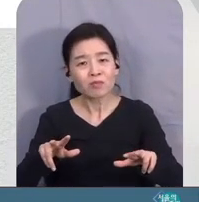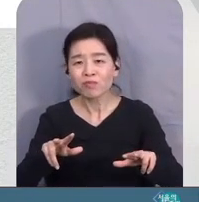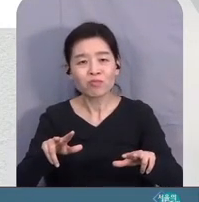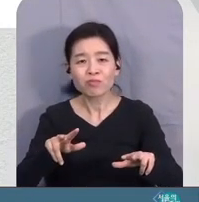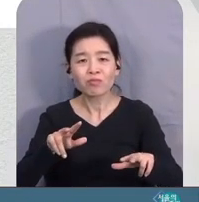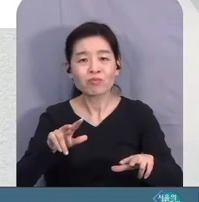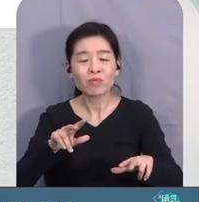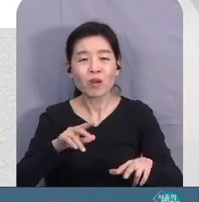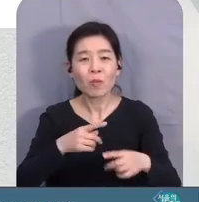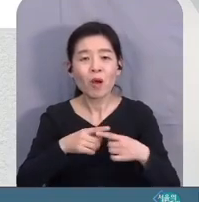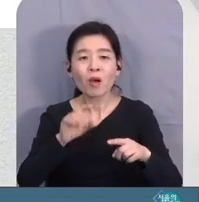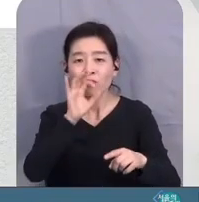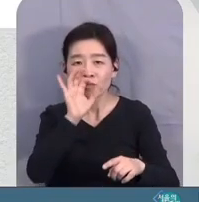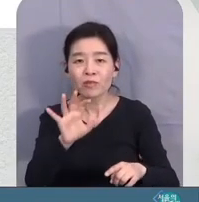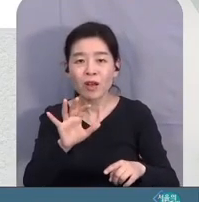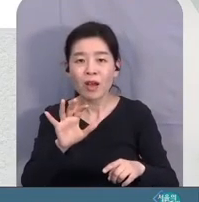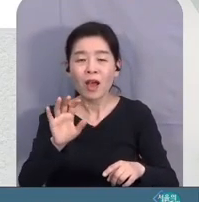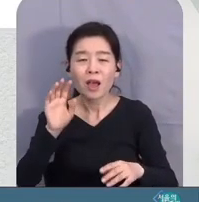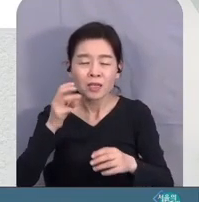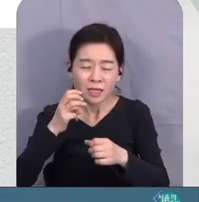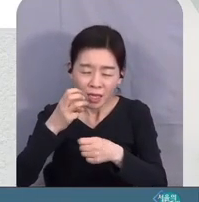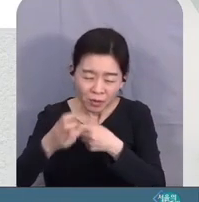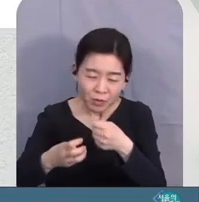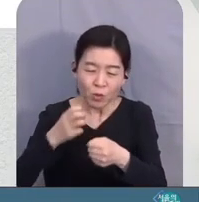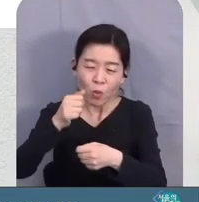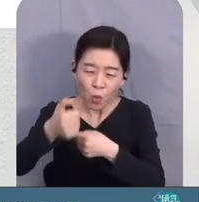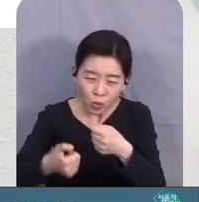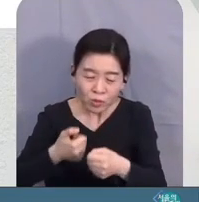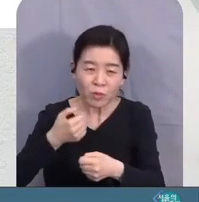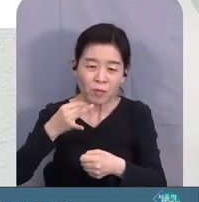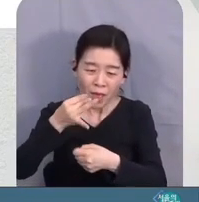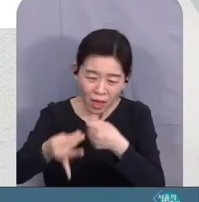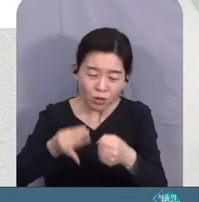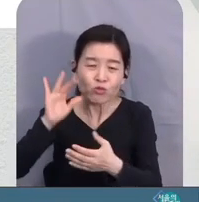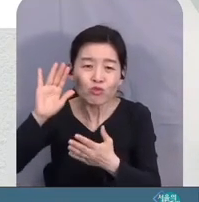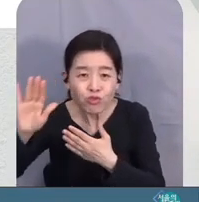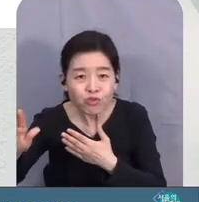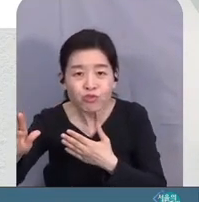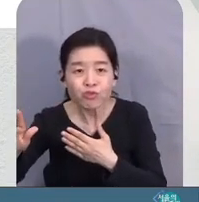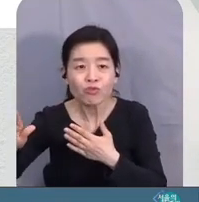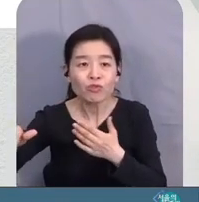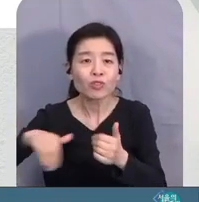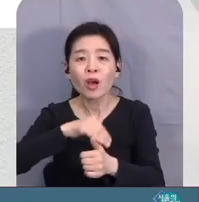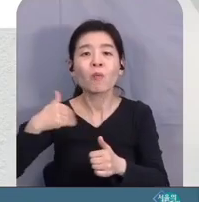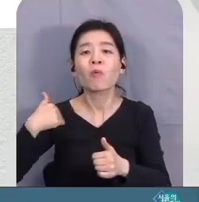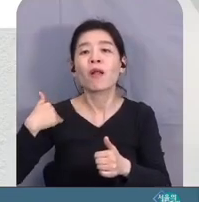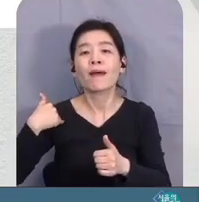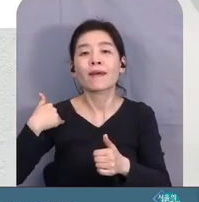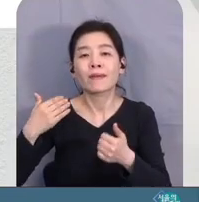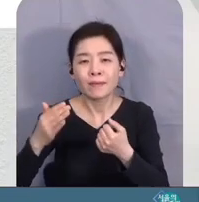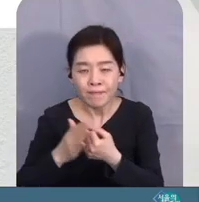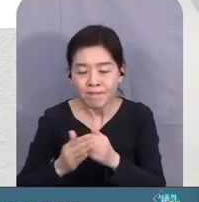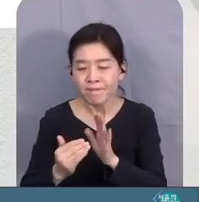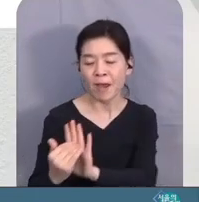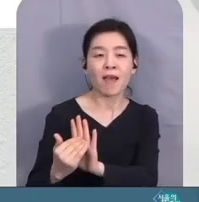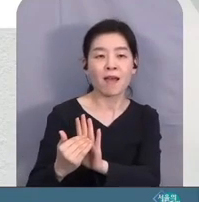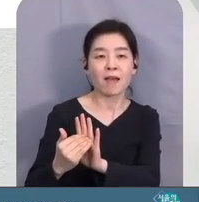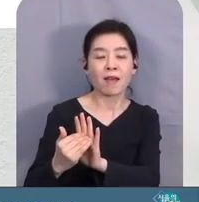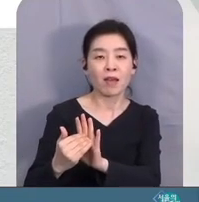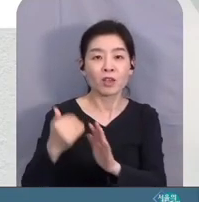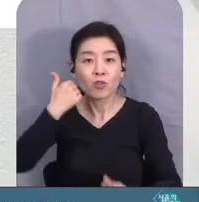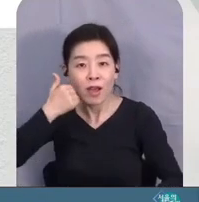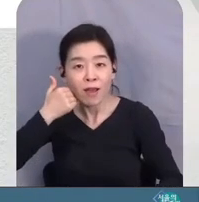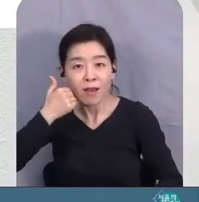가면 어떻게 될지 몰라요. 이거 막아야 되죠? 누가 막습니까?